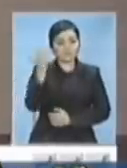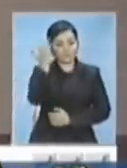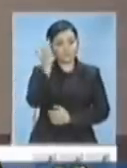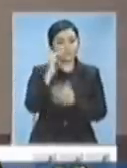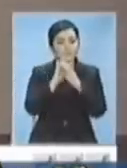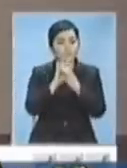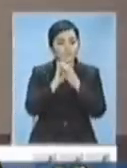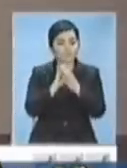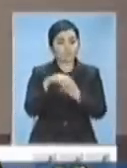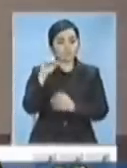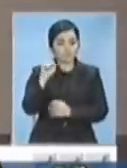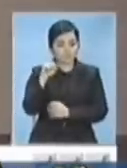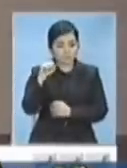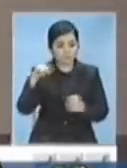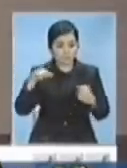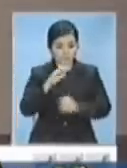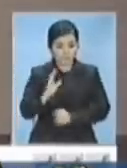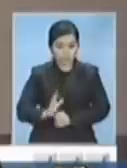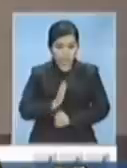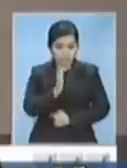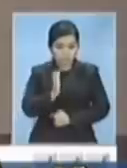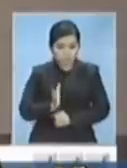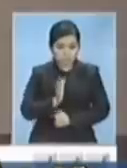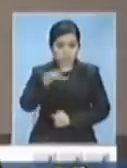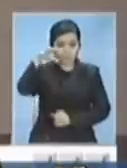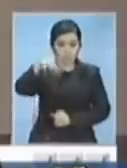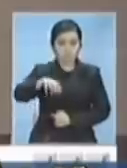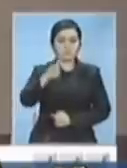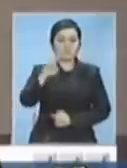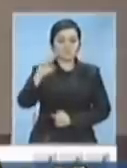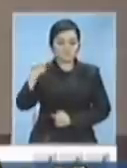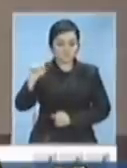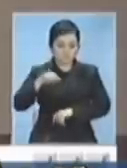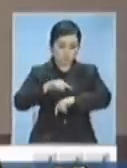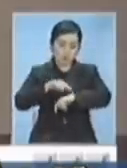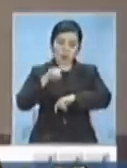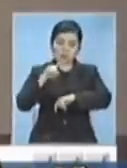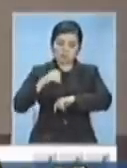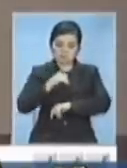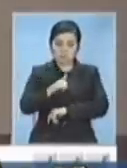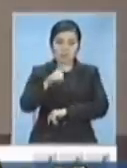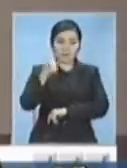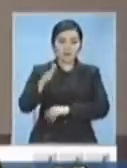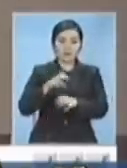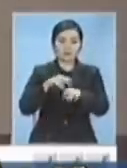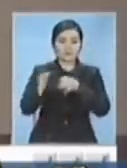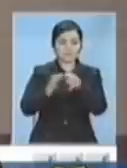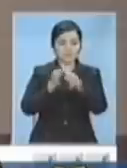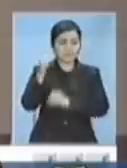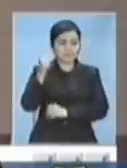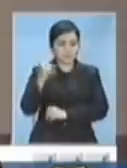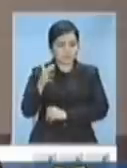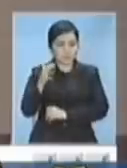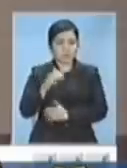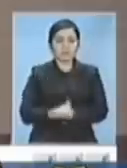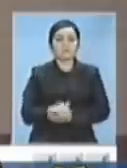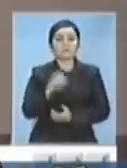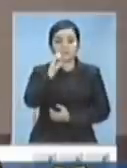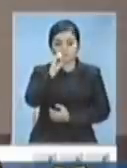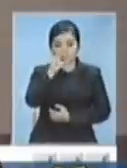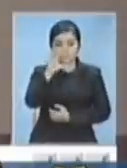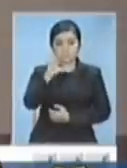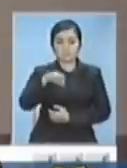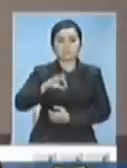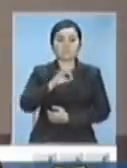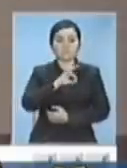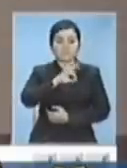ความรู้เรียนจบจากมหาวิทยาลัยฮาร์วาร์ดและมีประสบการณ์การเป็นสมาชิกวุฒิสภาและส.ส.ซึ่งระหว่าง